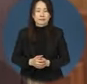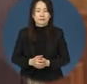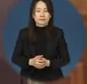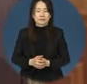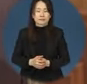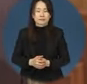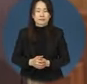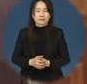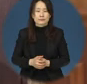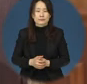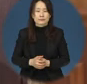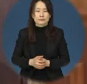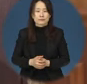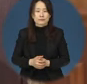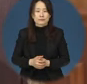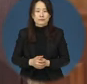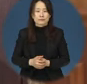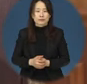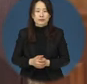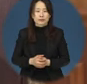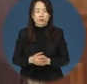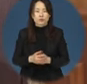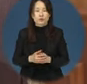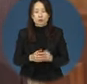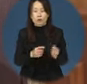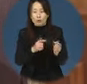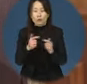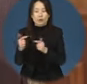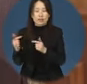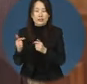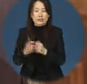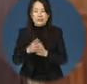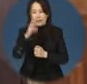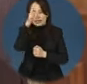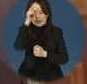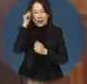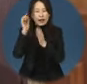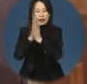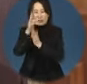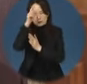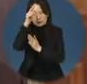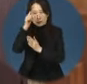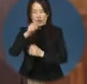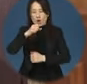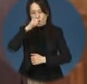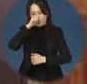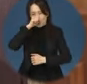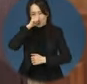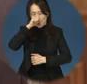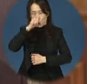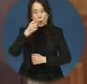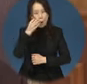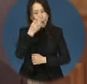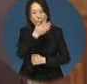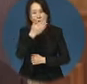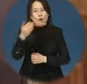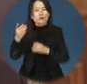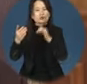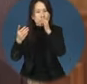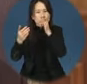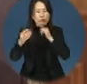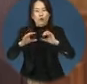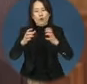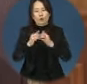하려고 예정되어 있는 날까지 것등이 자체 경찰의 장점을 발휘하게 되면 지금 분들께서